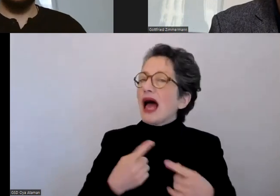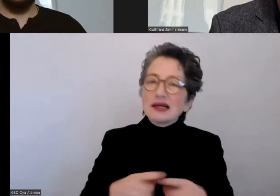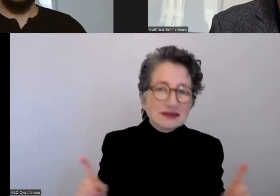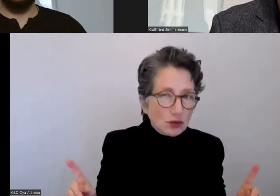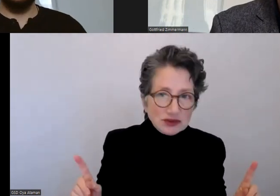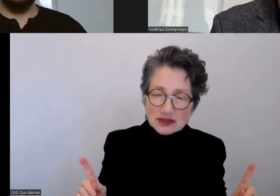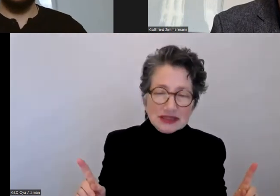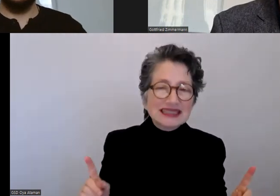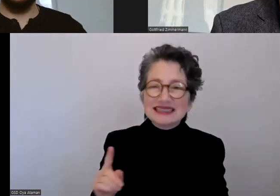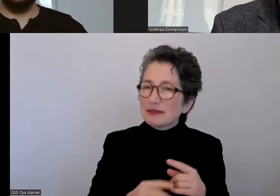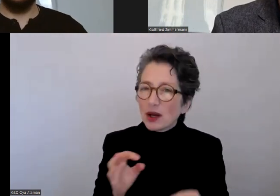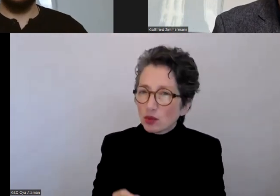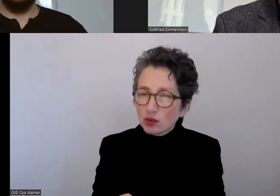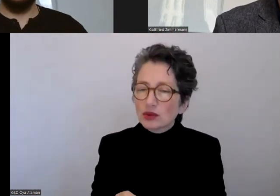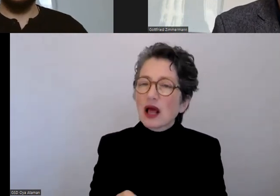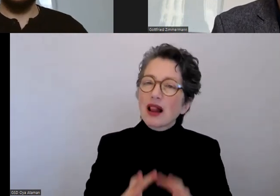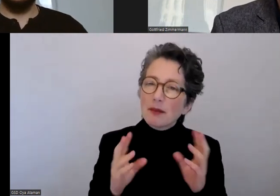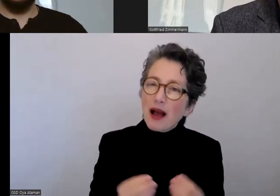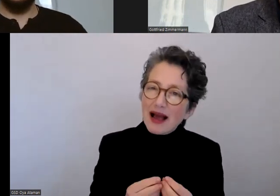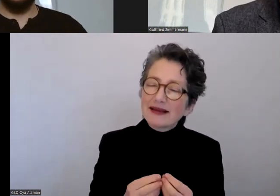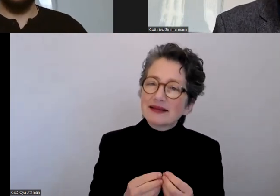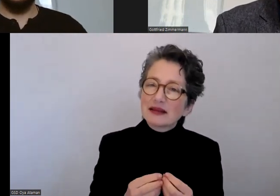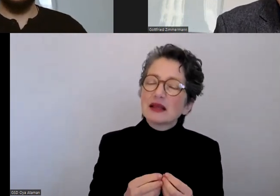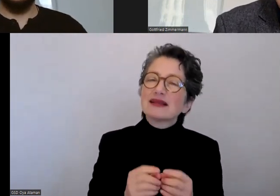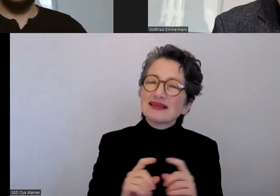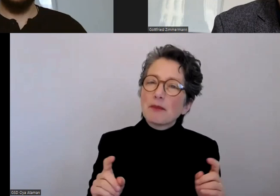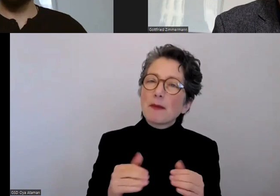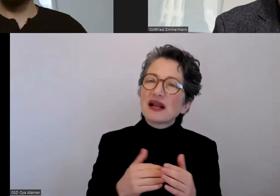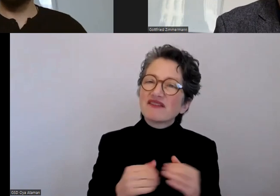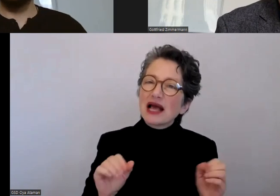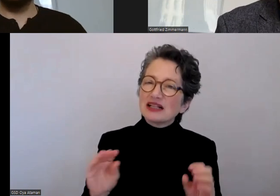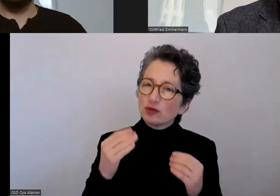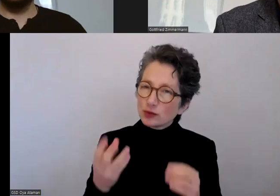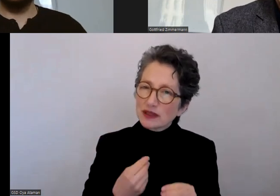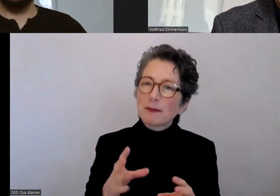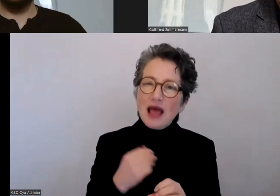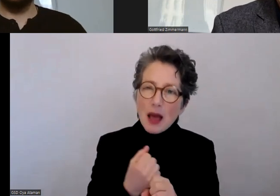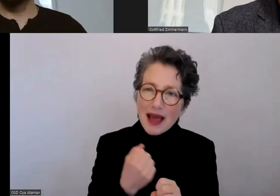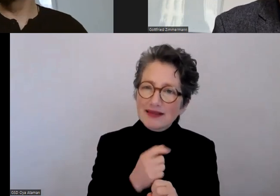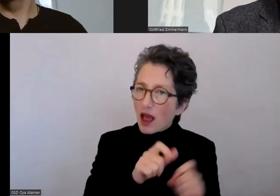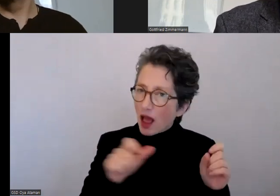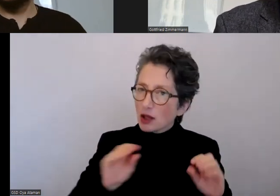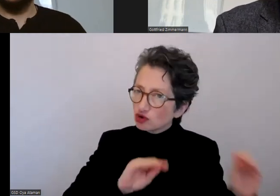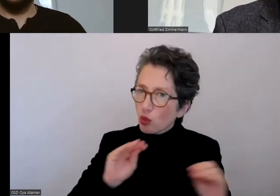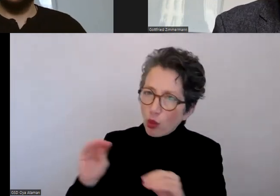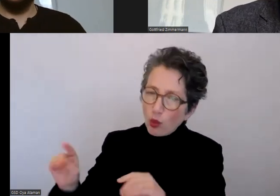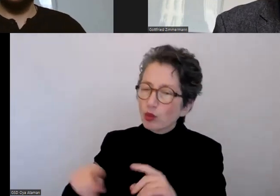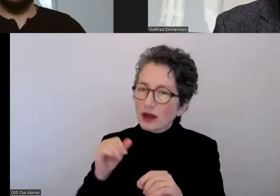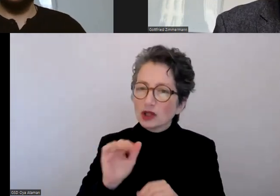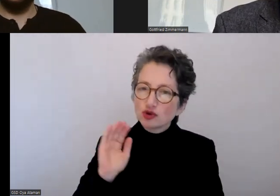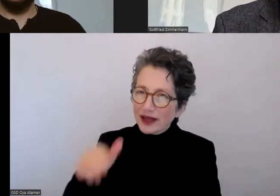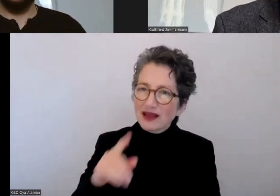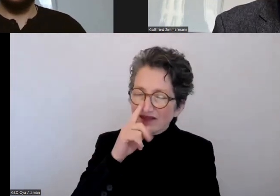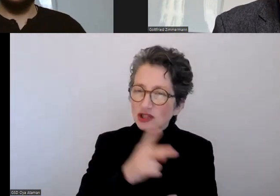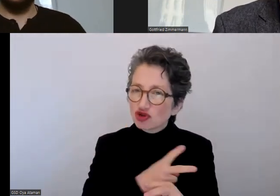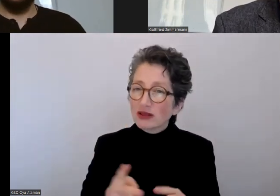Ansonsten ist es immer gut, sich generell über barrierefreies Design zu informieren, die Mitarbeitenden schulen zu lassen und dann kann man auch später, wenn die